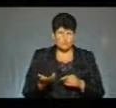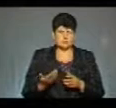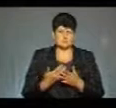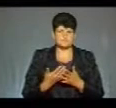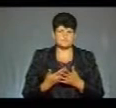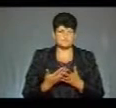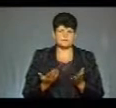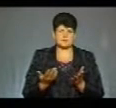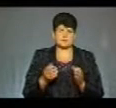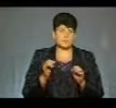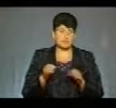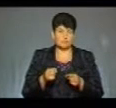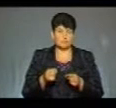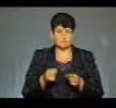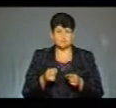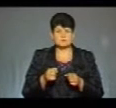версії